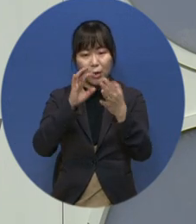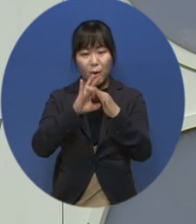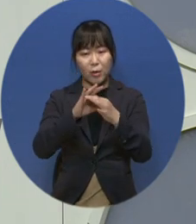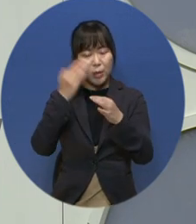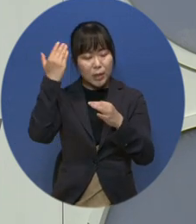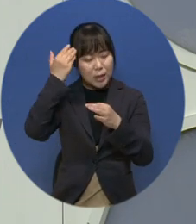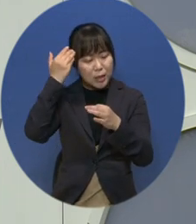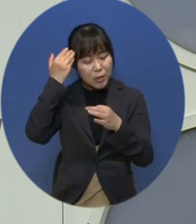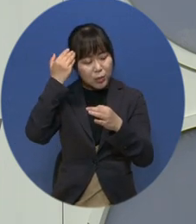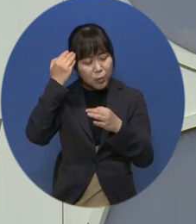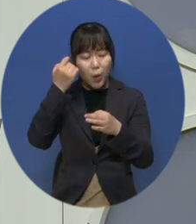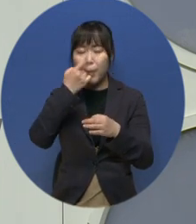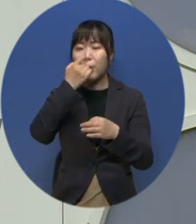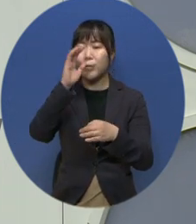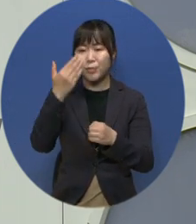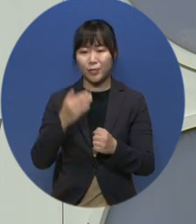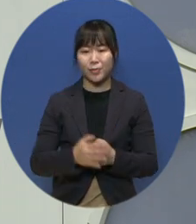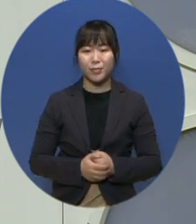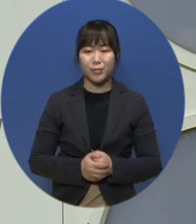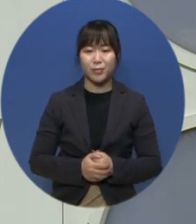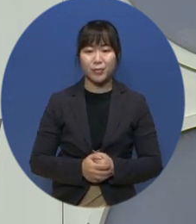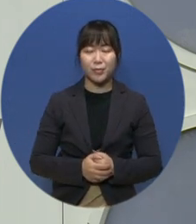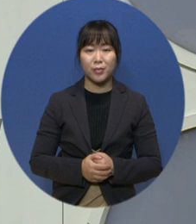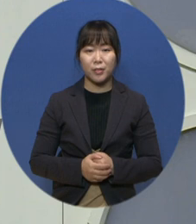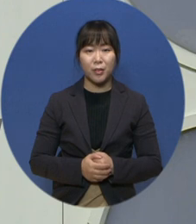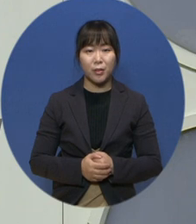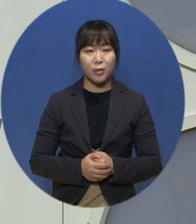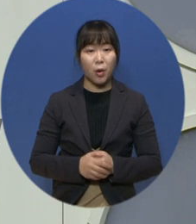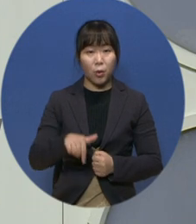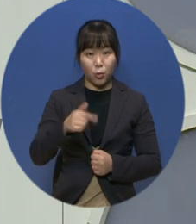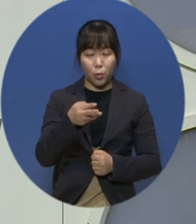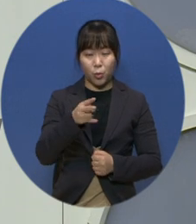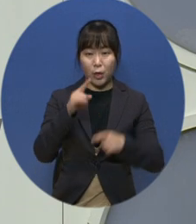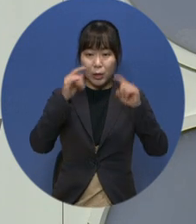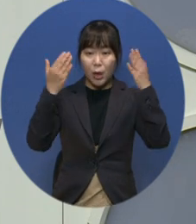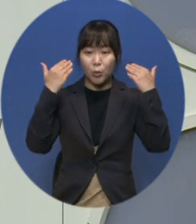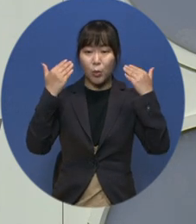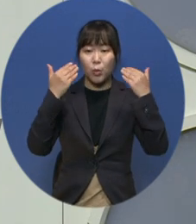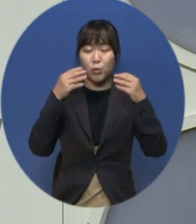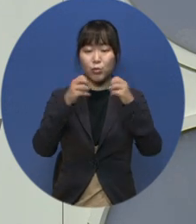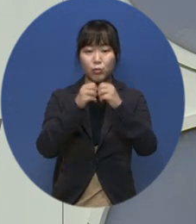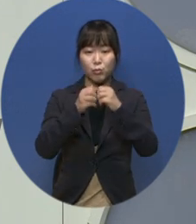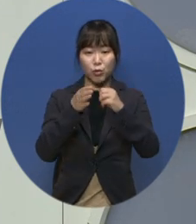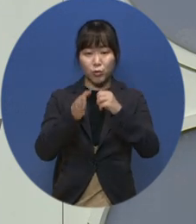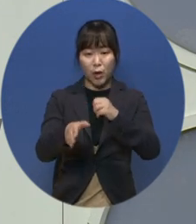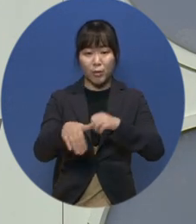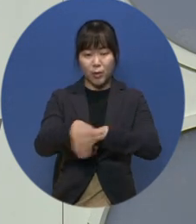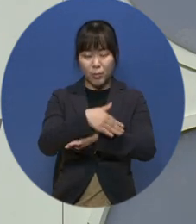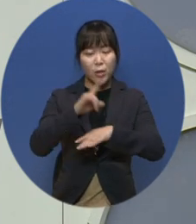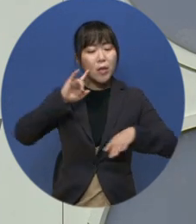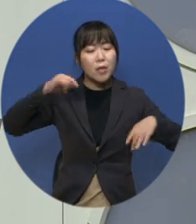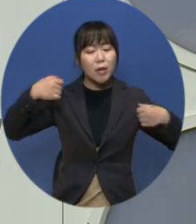지식적으로 갖게 됐었고요. 고대 국문과를 다니면서 이제 연극을 시작했는데요. 그때 이제